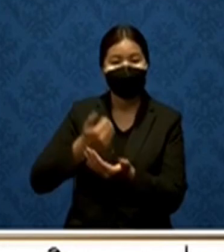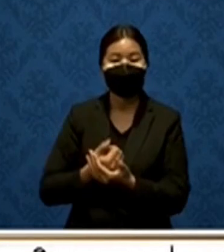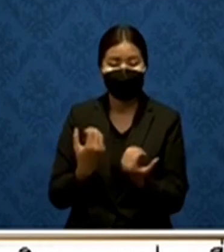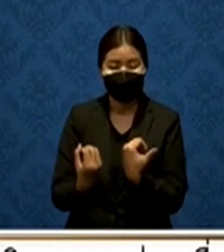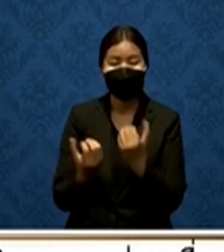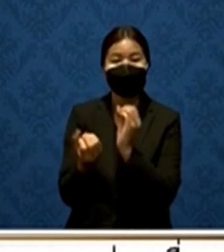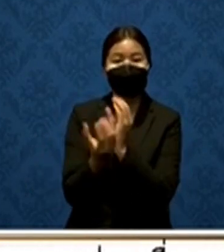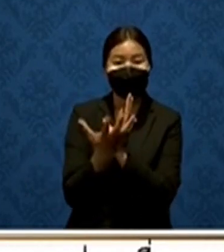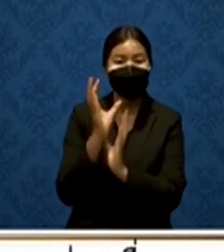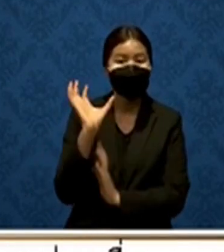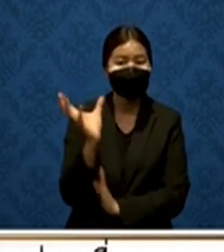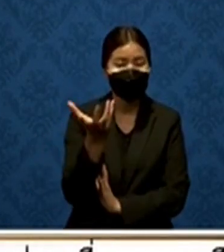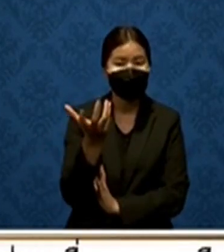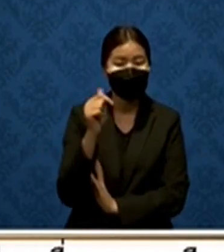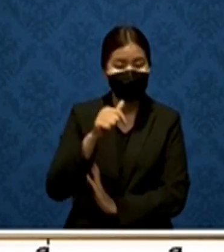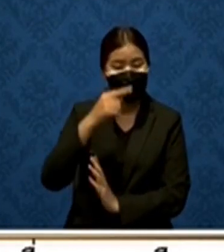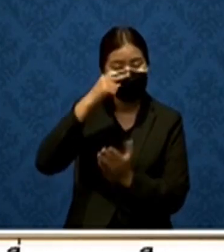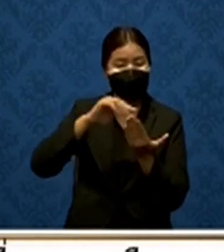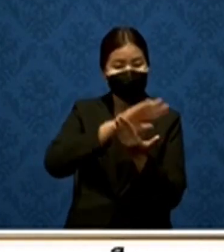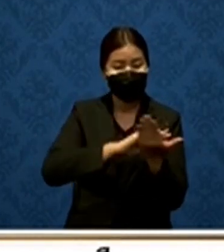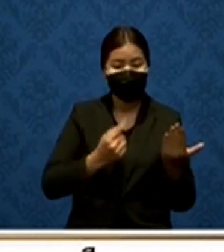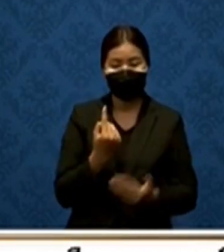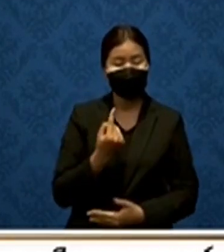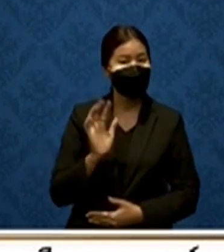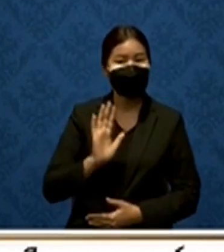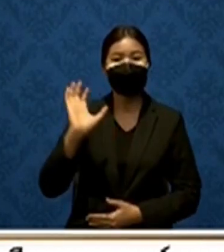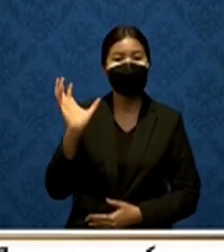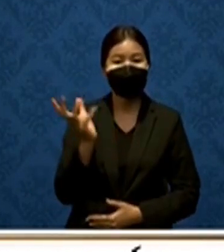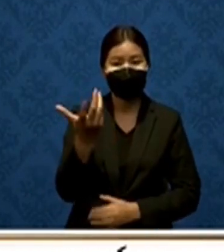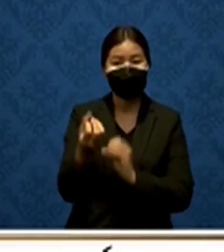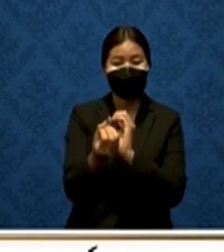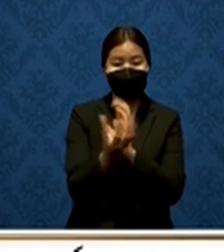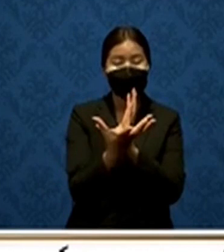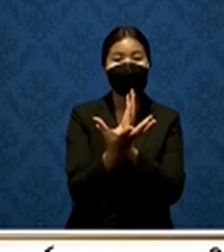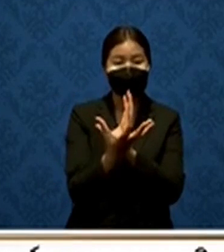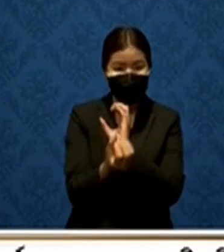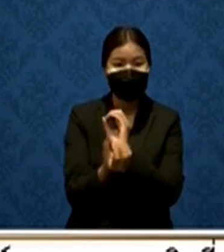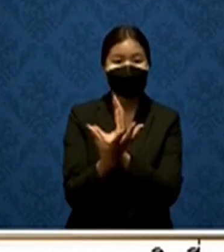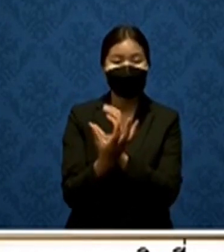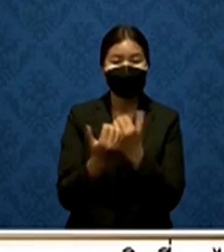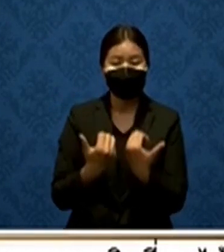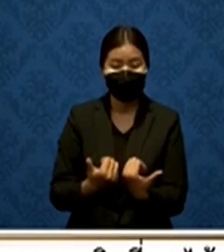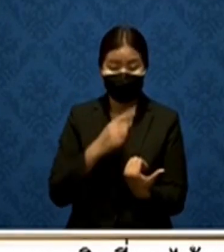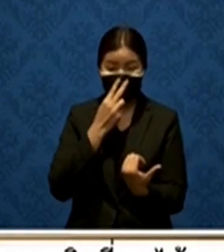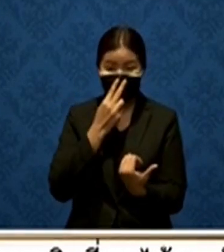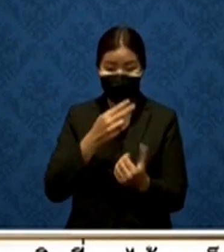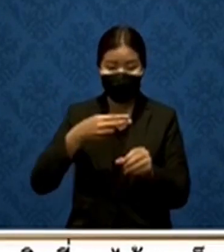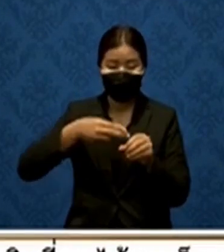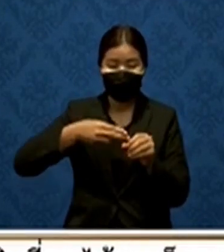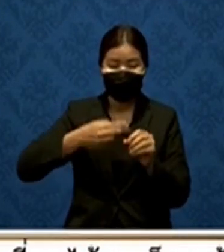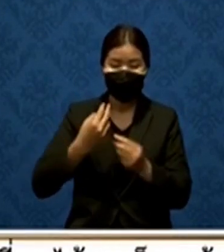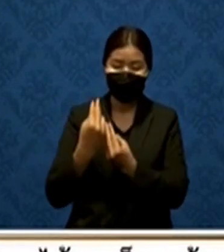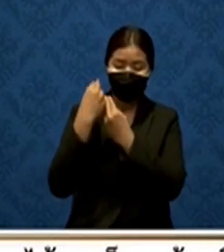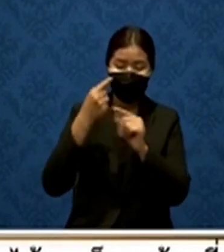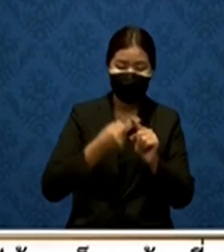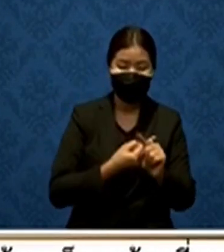ทั่วโลกไม่ได้เกิดขึ้นเฉพาะประเทศไทยของเราแต่เปลี่งเทานั้นถ้าไปดูราคาน้ำมันเดือนพลึกษภาค